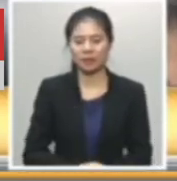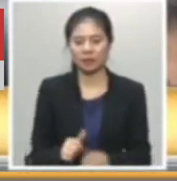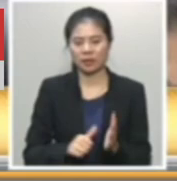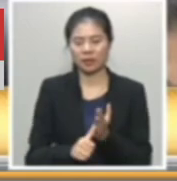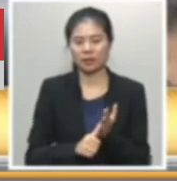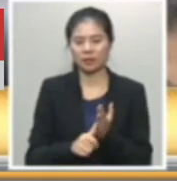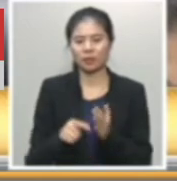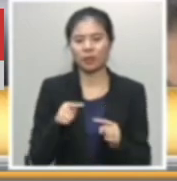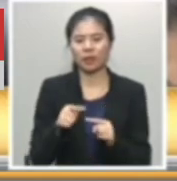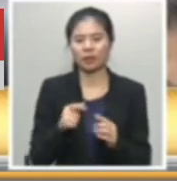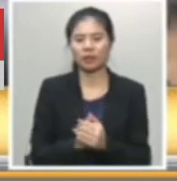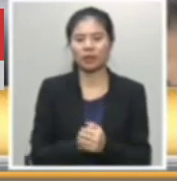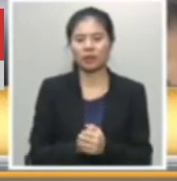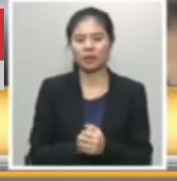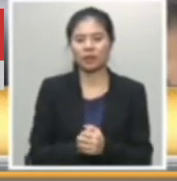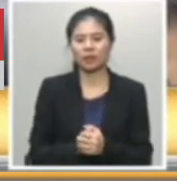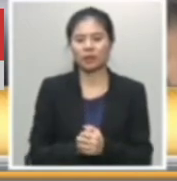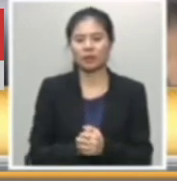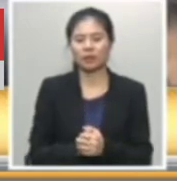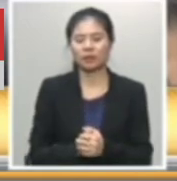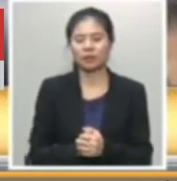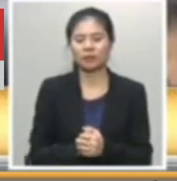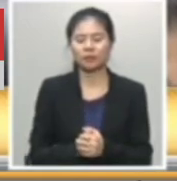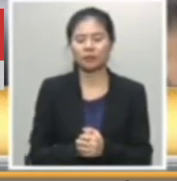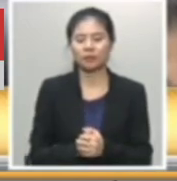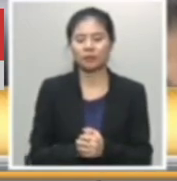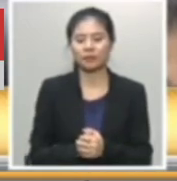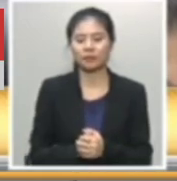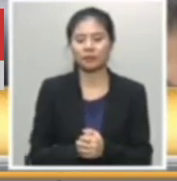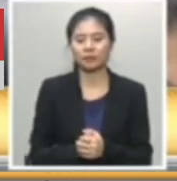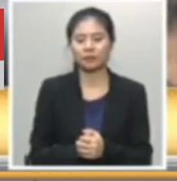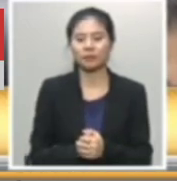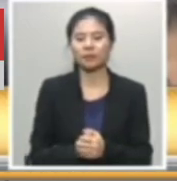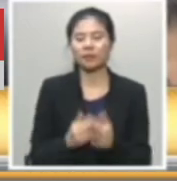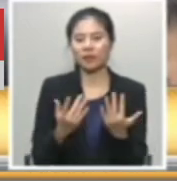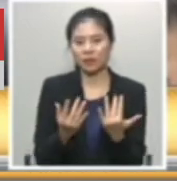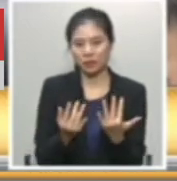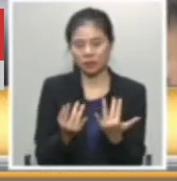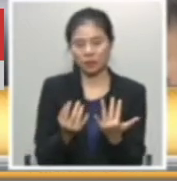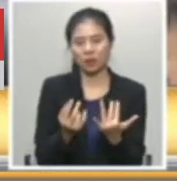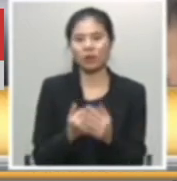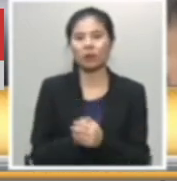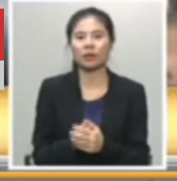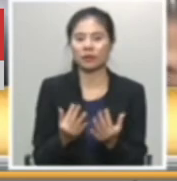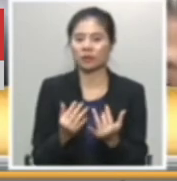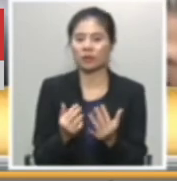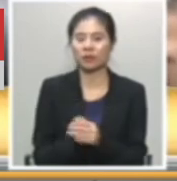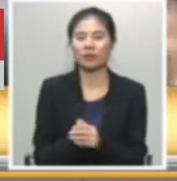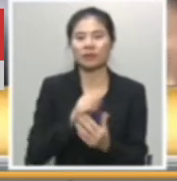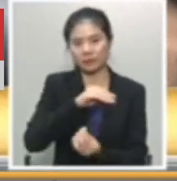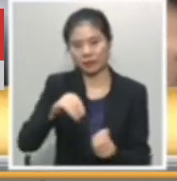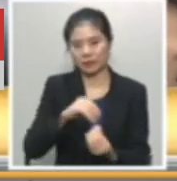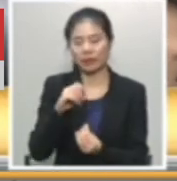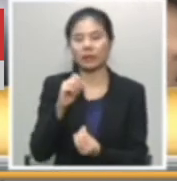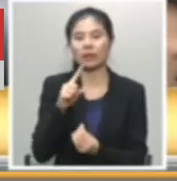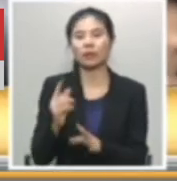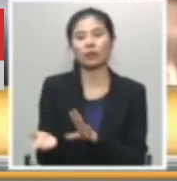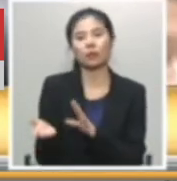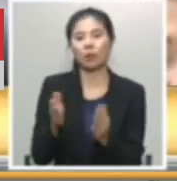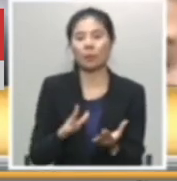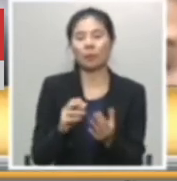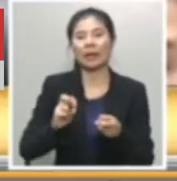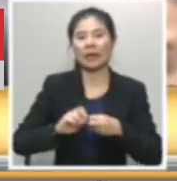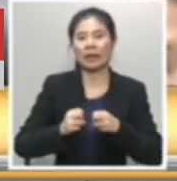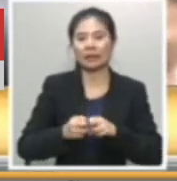จองศาลาครับจองศาลาไว้รอสวดจองเมรุเอาไว้เผาได้เลยครับแก้ไขปัญหาไ